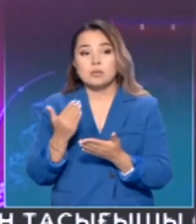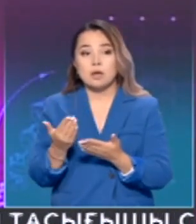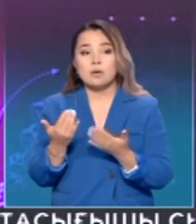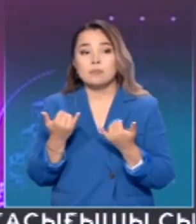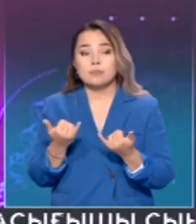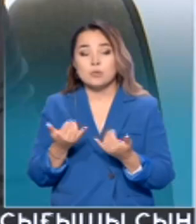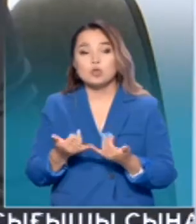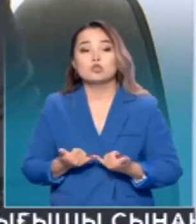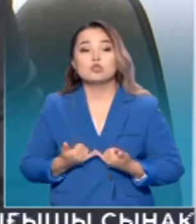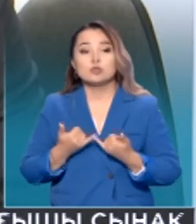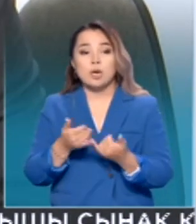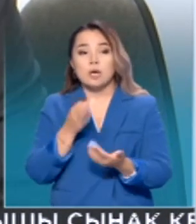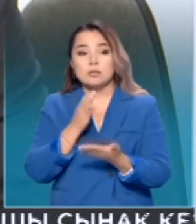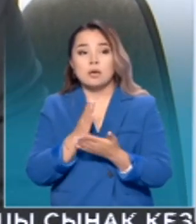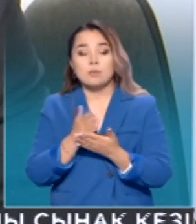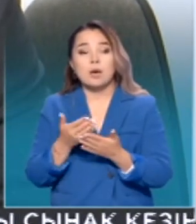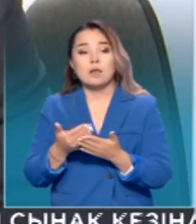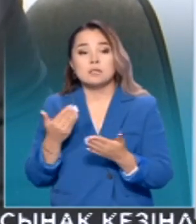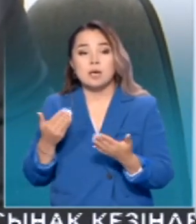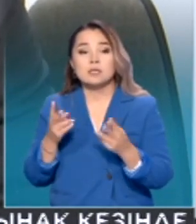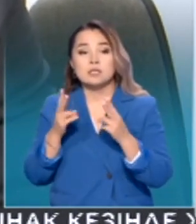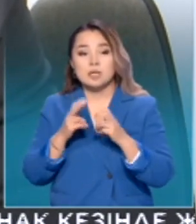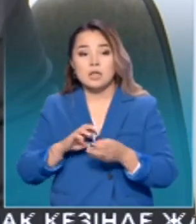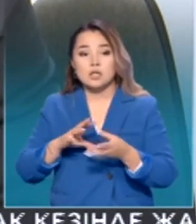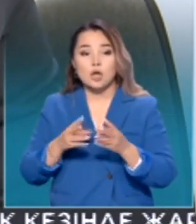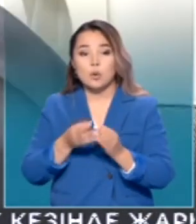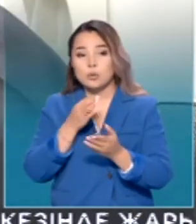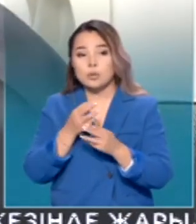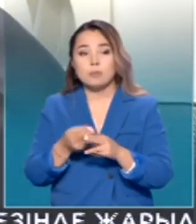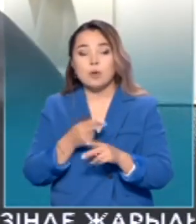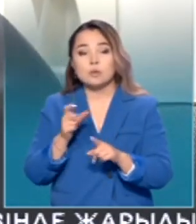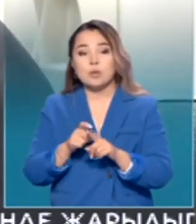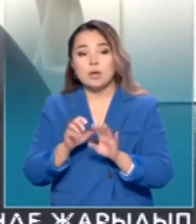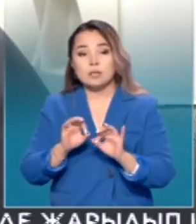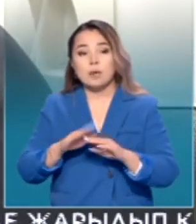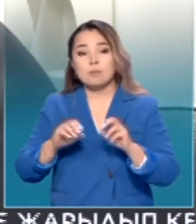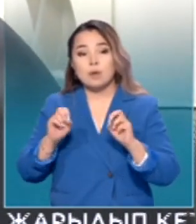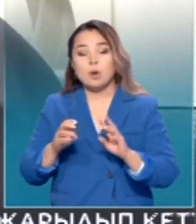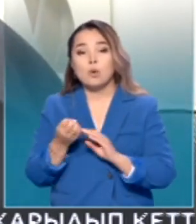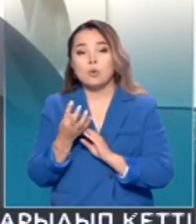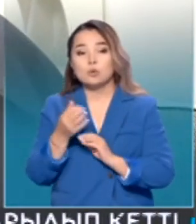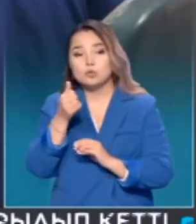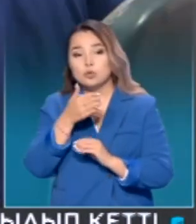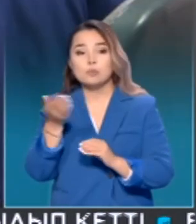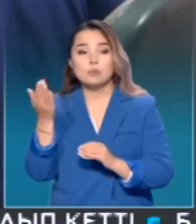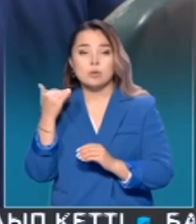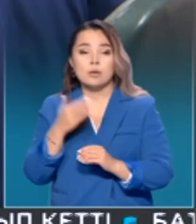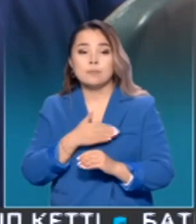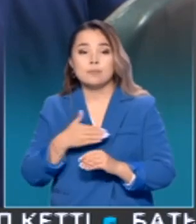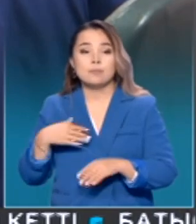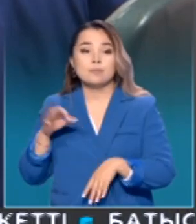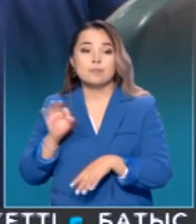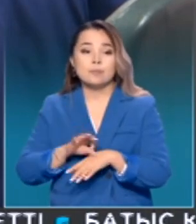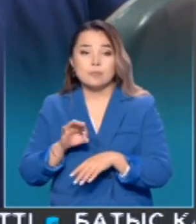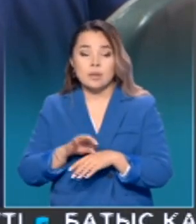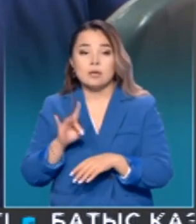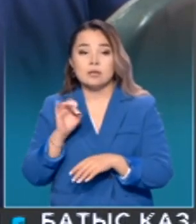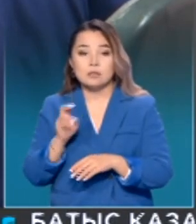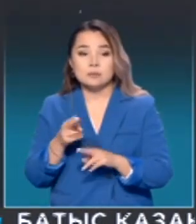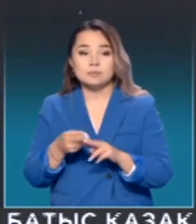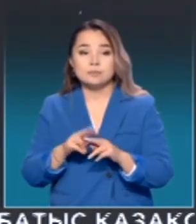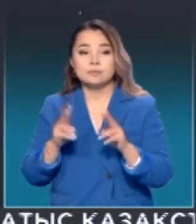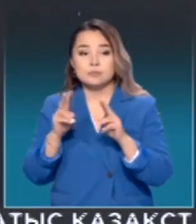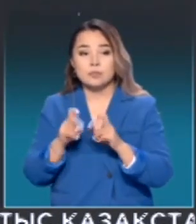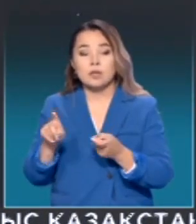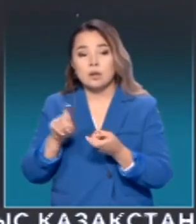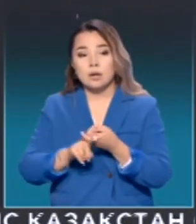бір ұсыныс ретінде. Алдын ала тексерістің нәтиже беретіні сөзсіз дейді мамандар. Мәселен, 14 жыл бұрын сүт безі дертін анықтау үшін басталған